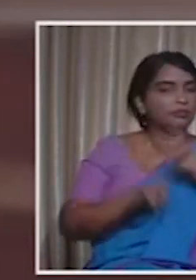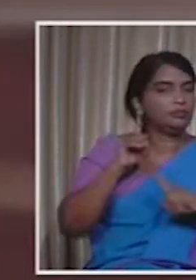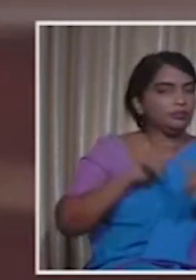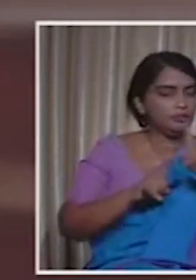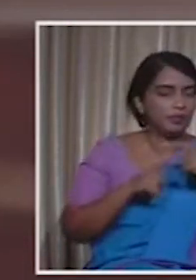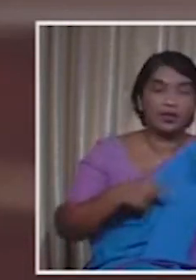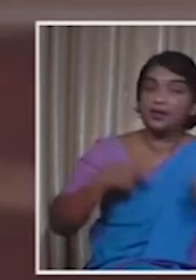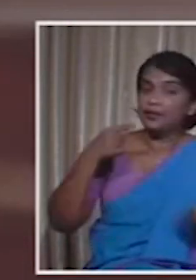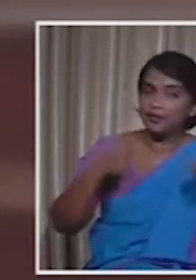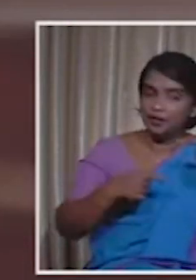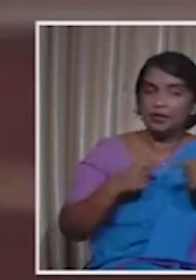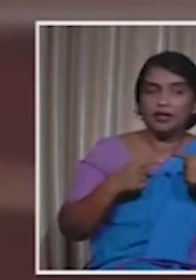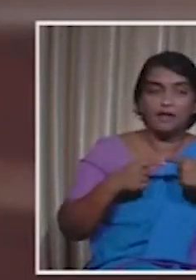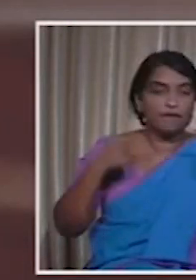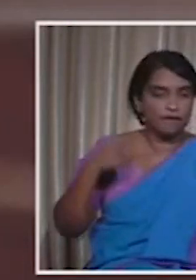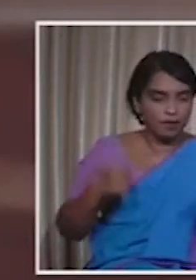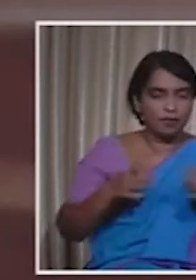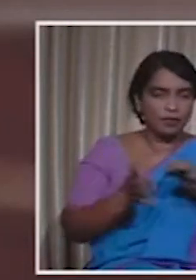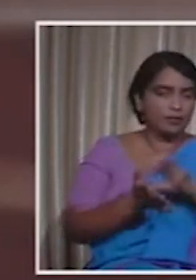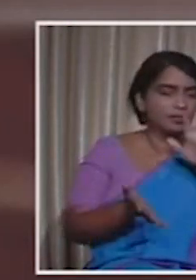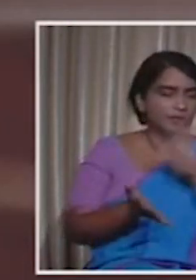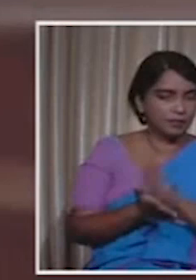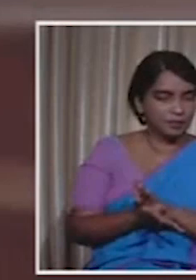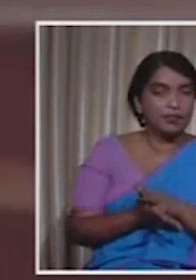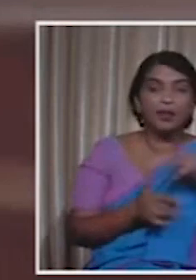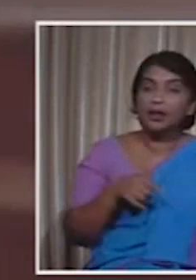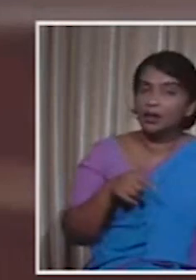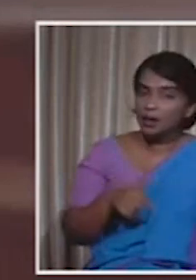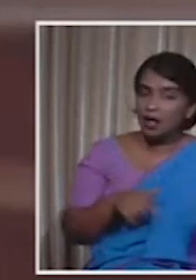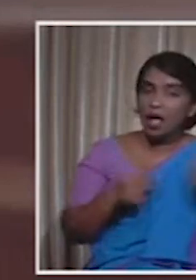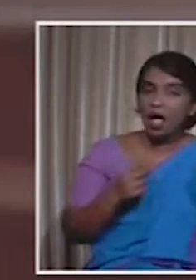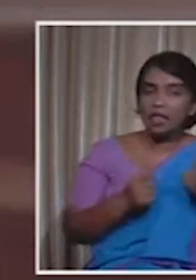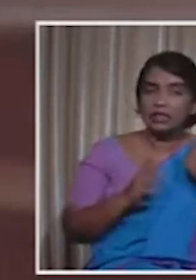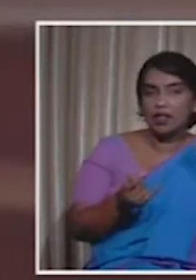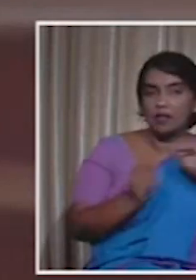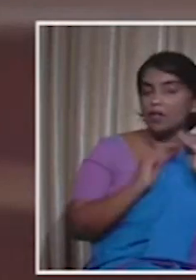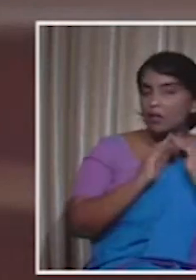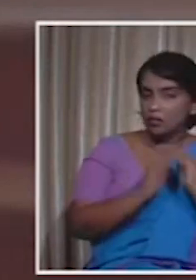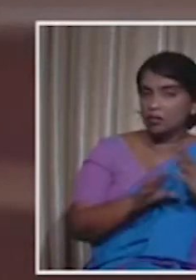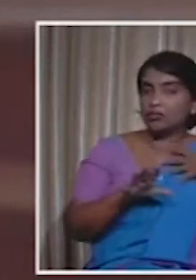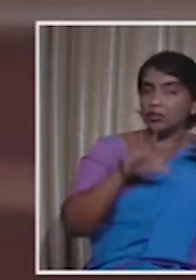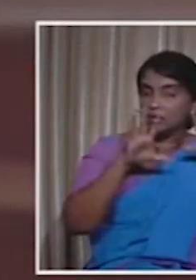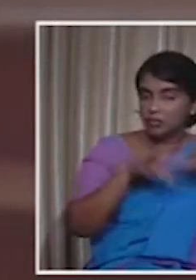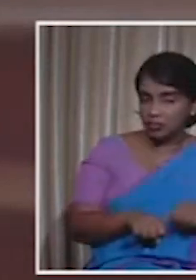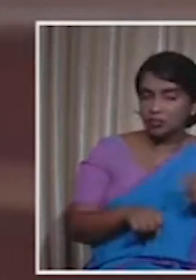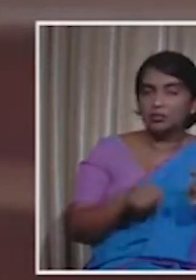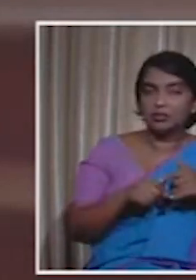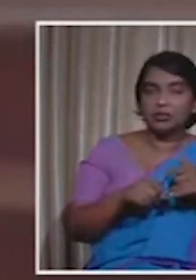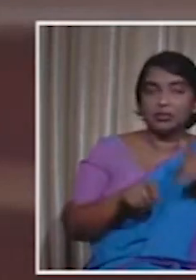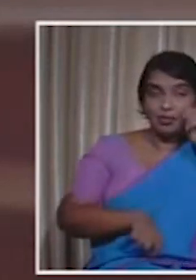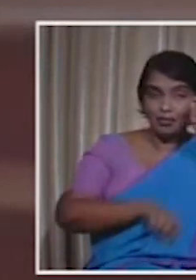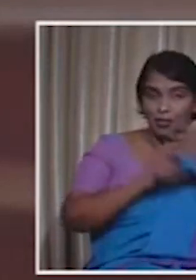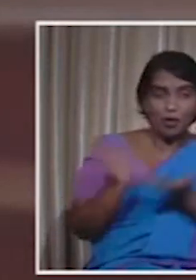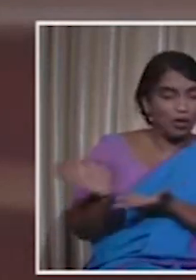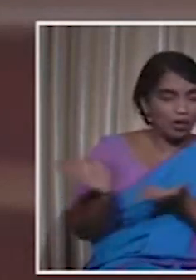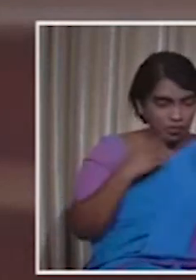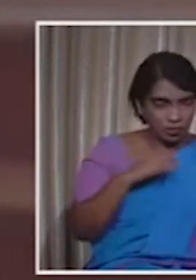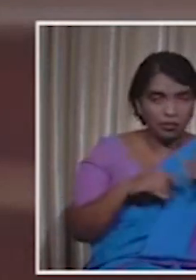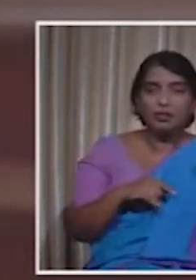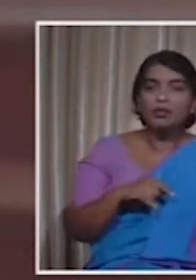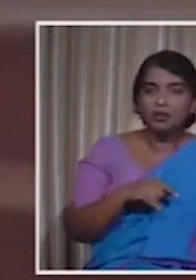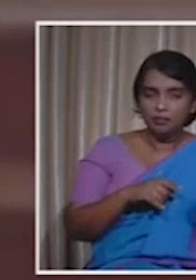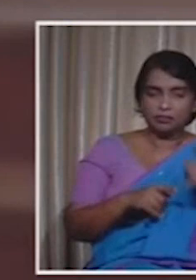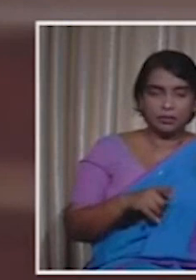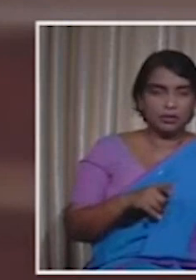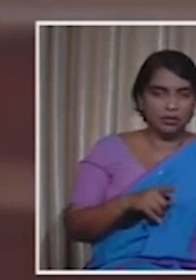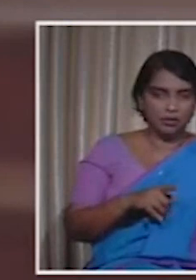பின்னால் ஒளிந்து கொண்டிருந்த போராட்டத்தை பாதாள உலகக் குழுவினரும் போதைப்பொருள் கடத்தல்காரர்களுமே முன்னெடுக்கின்றனர். இதற்கு சில அரசியல்வாதிகள்